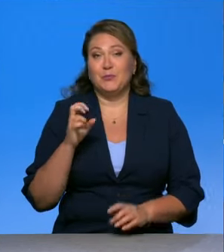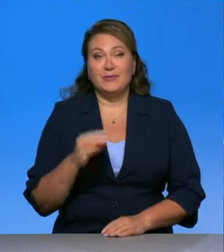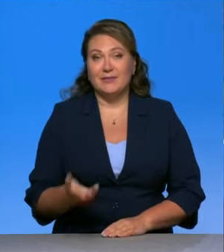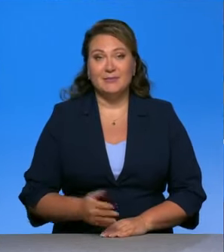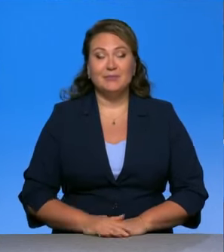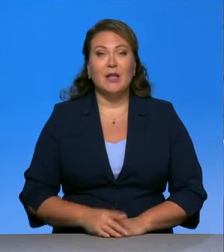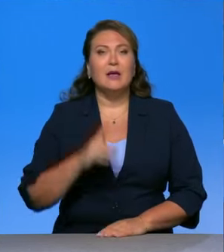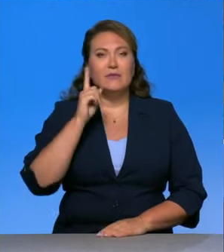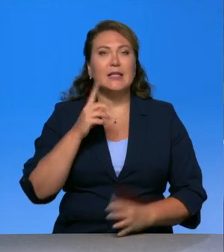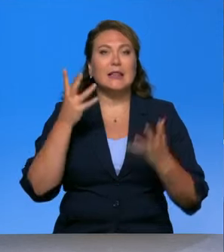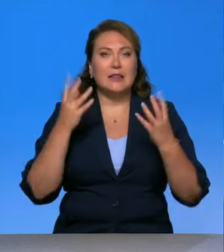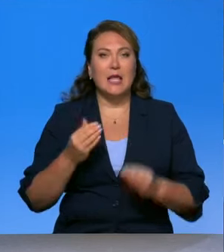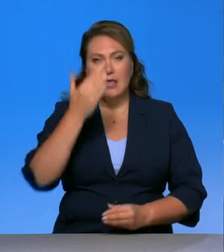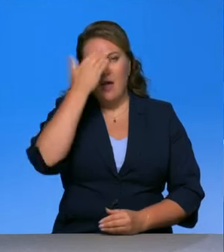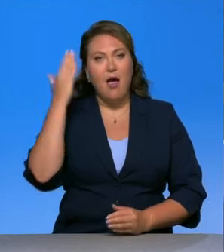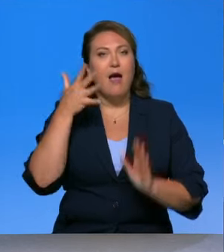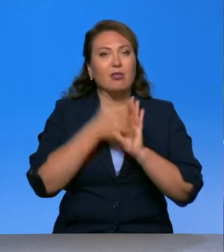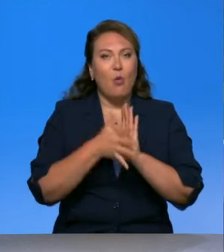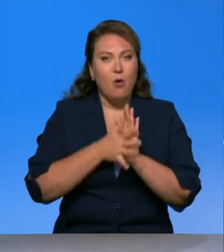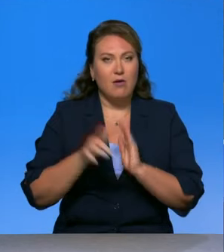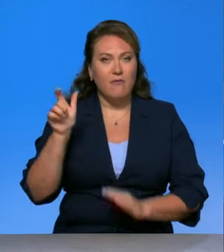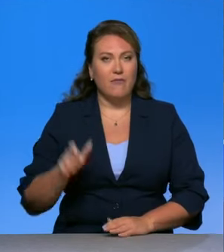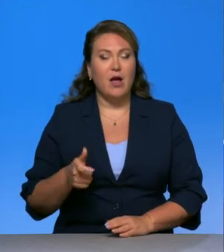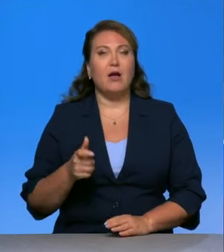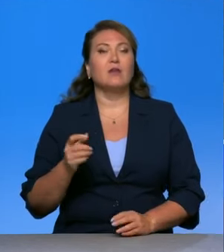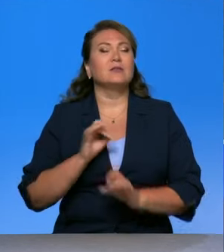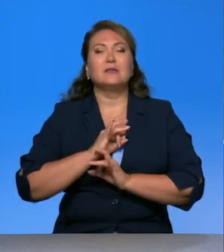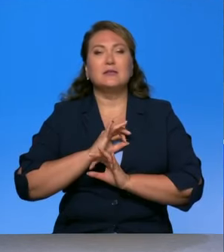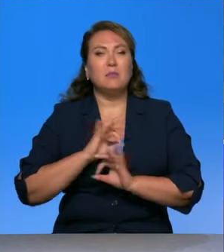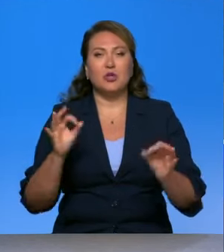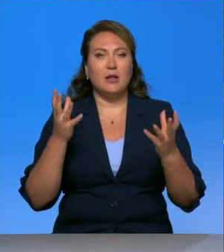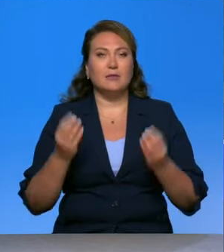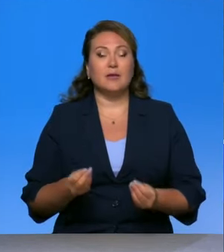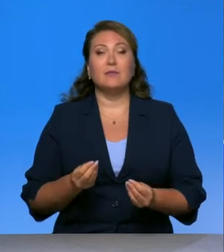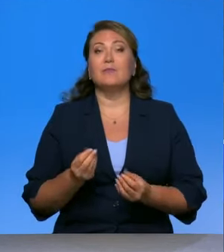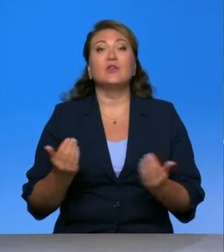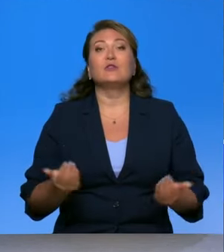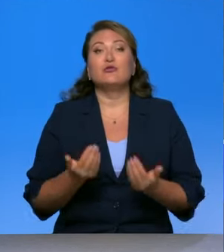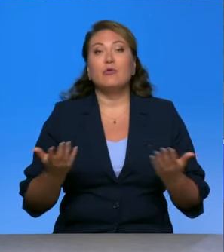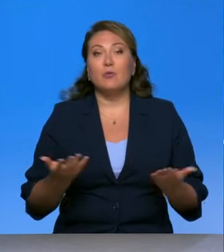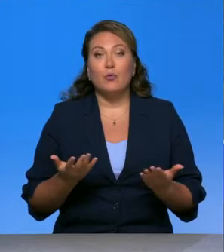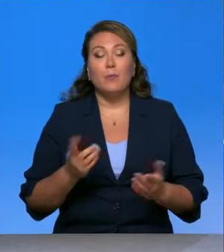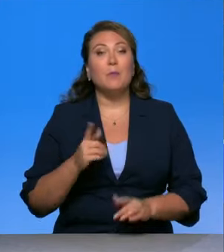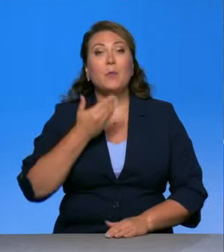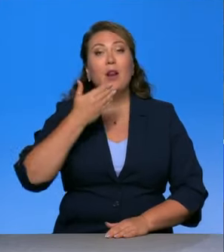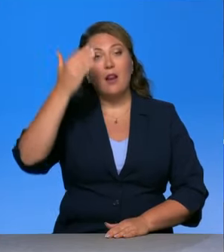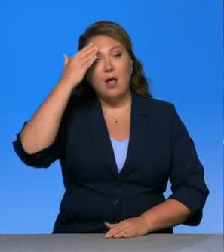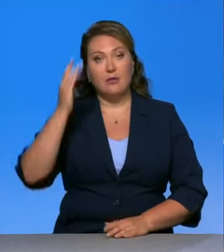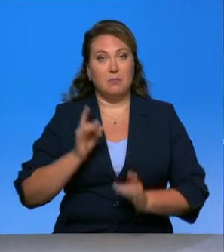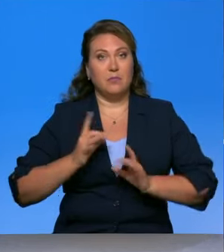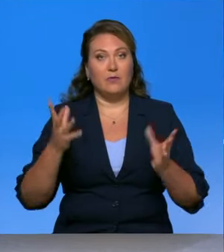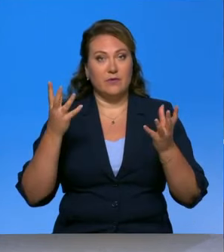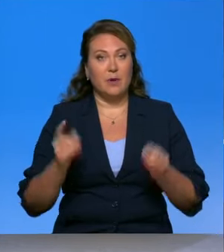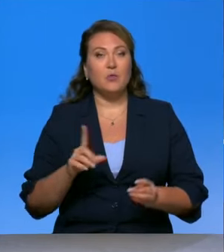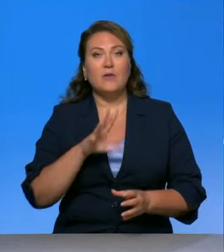День этнографа – это потрясающий день. Во-первых, чем? Связано это с тем, что почему летом? Это все выходят